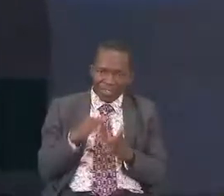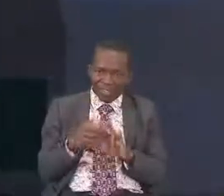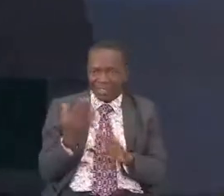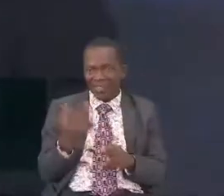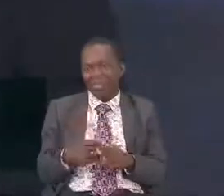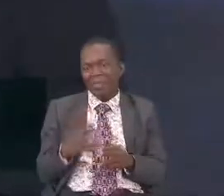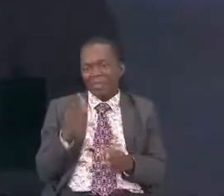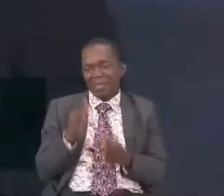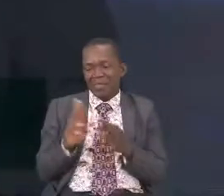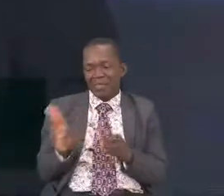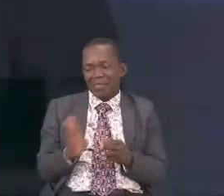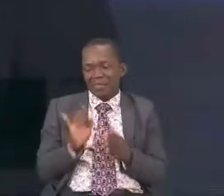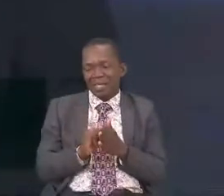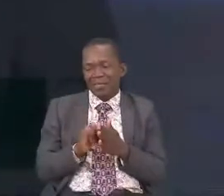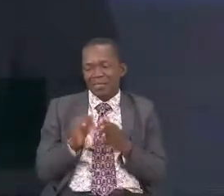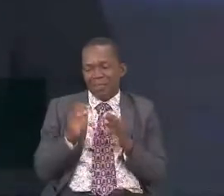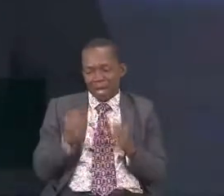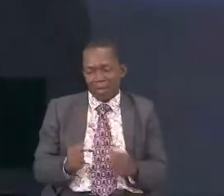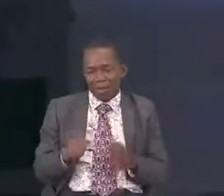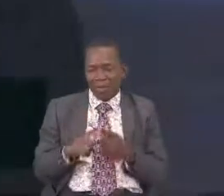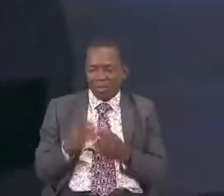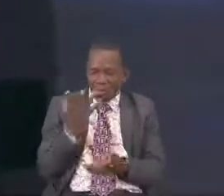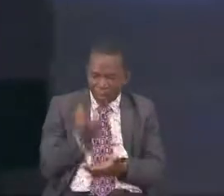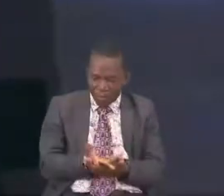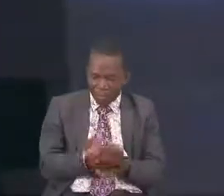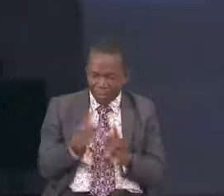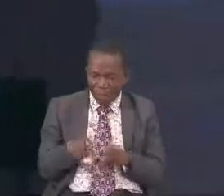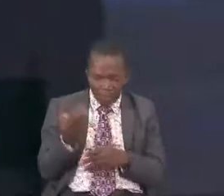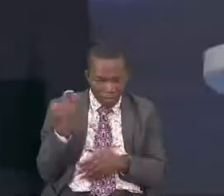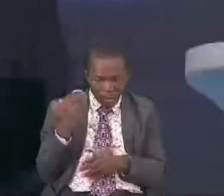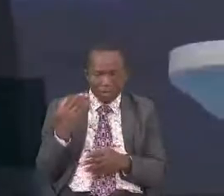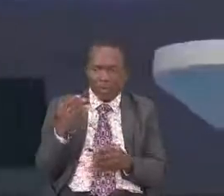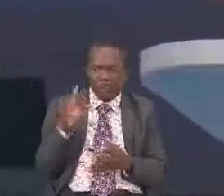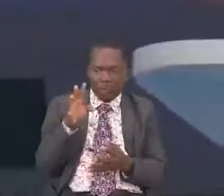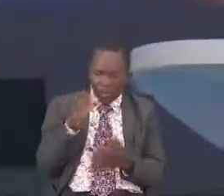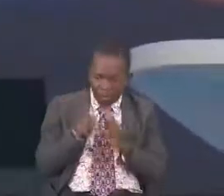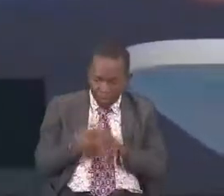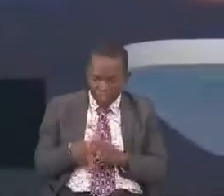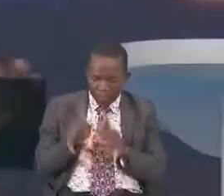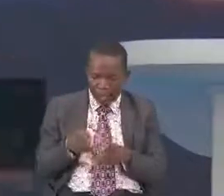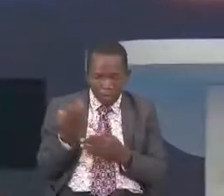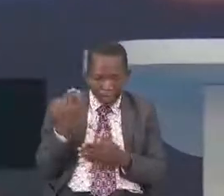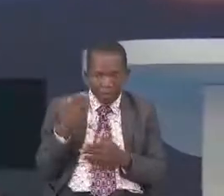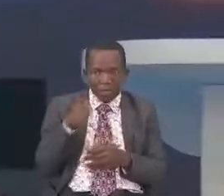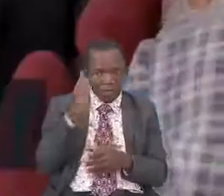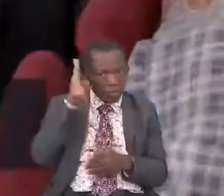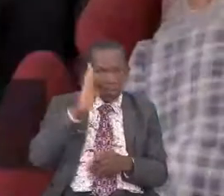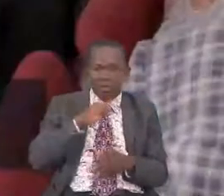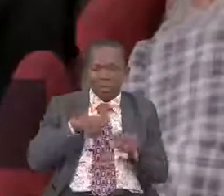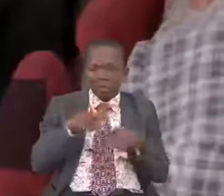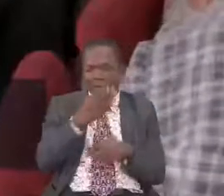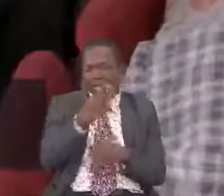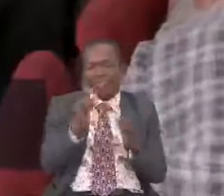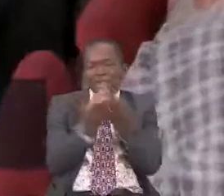gens, emprisonner les gens et ils opprimaient les gens, tu vas là-bas comme un libérateur. Tu vas